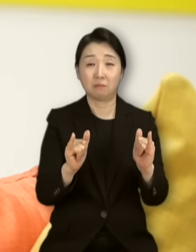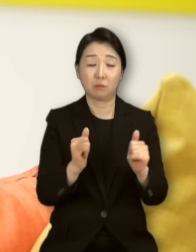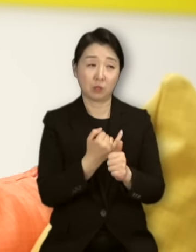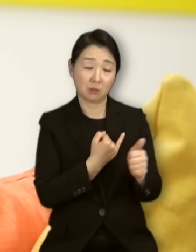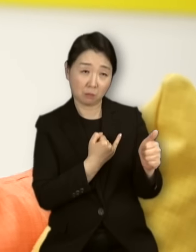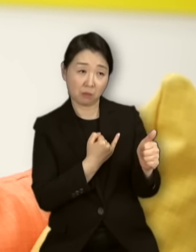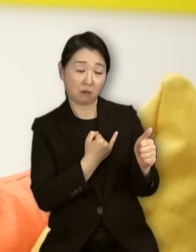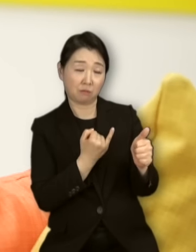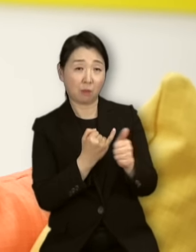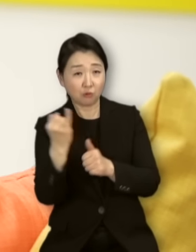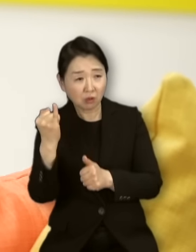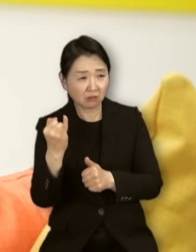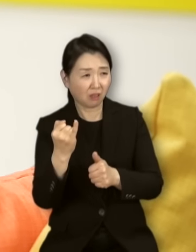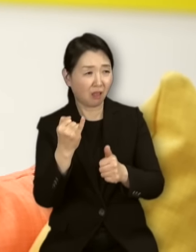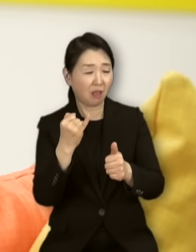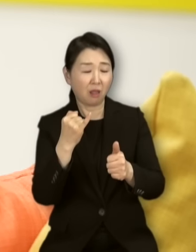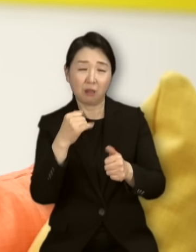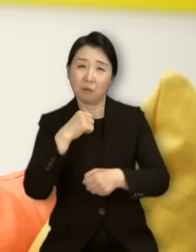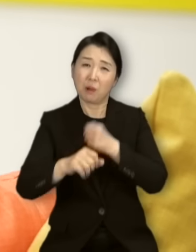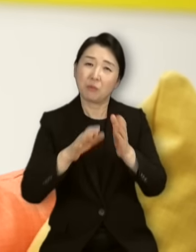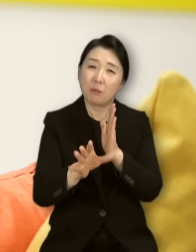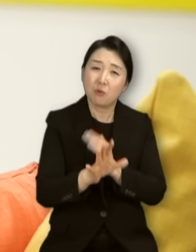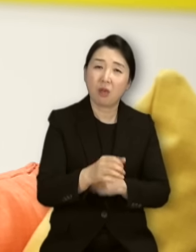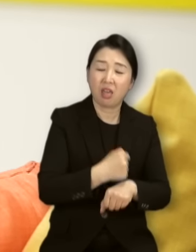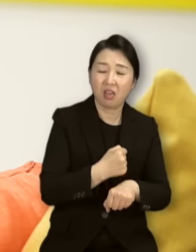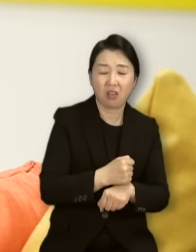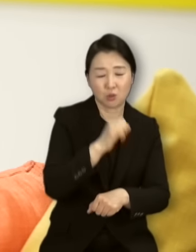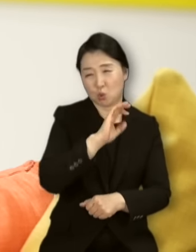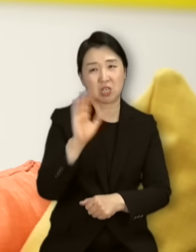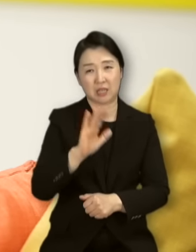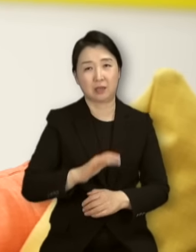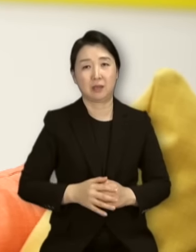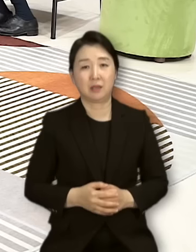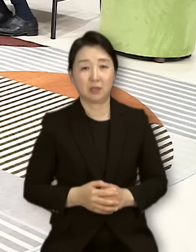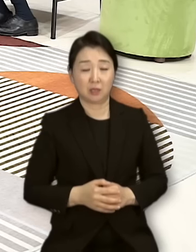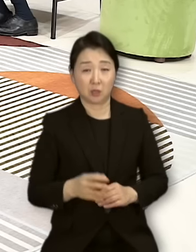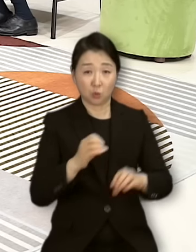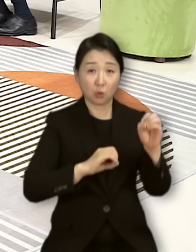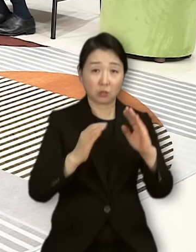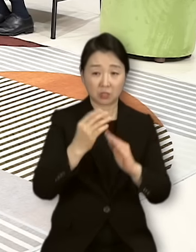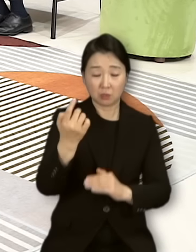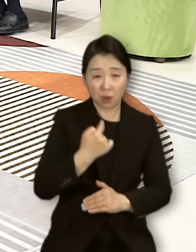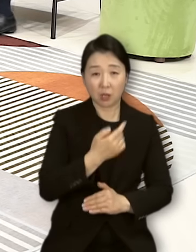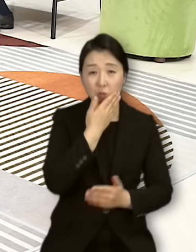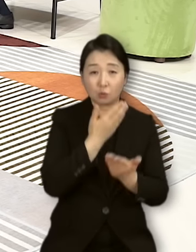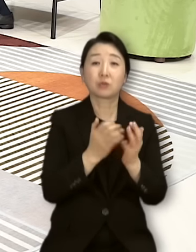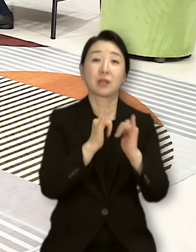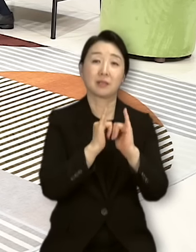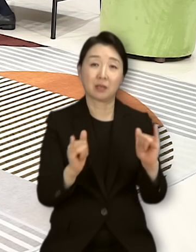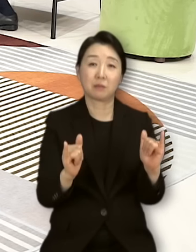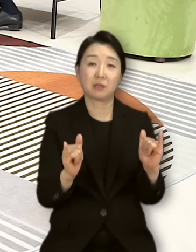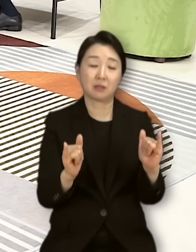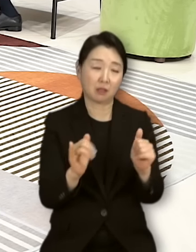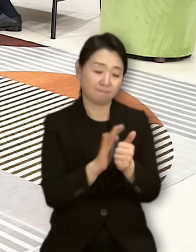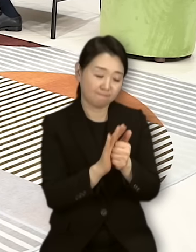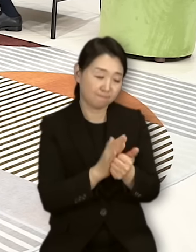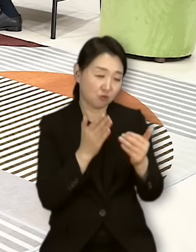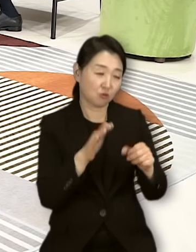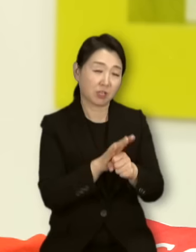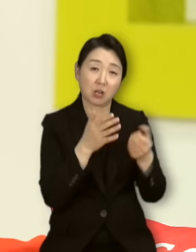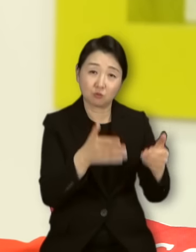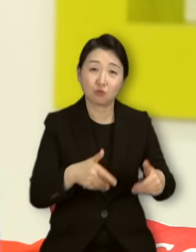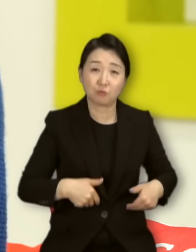가장 소중한 사람한테 더 많은 사랑을 주고 더 많은 기쁨을 줘야 되지 않겠냐 그 아침 루틴이 있어요 어떤 루틴이 아나가